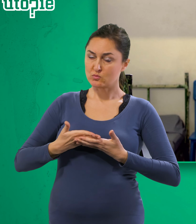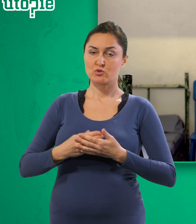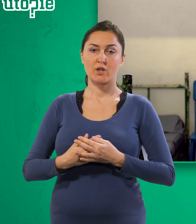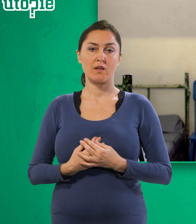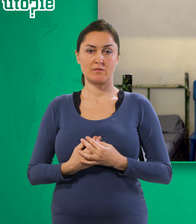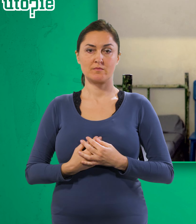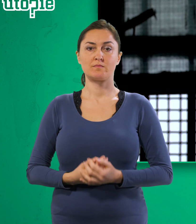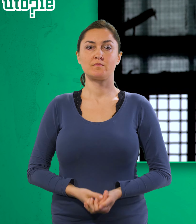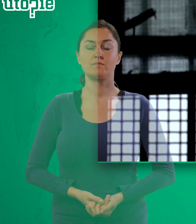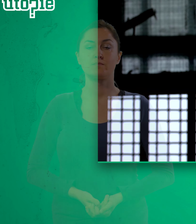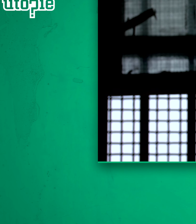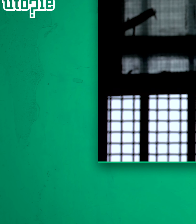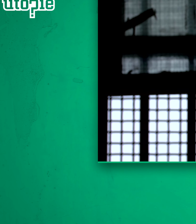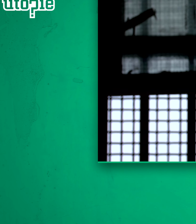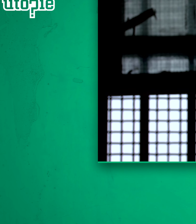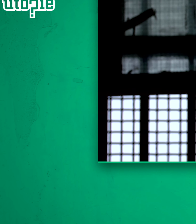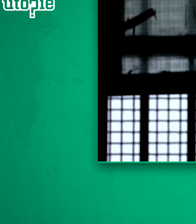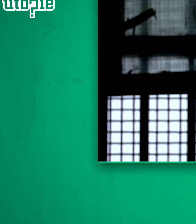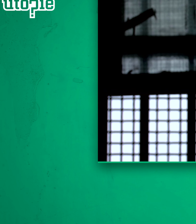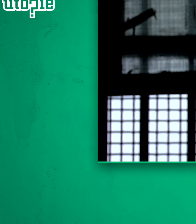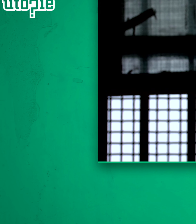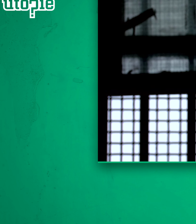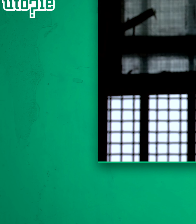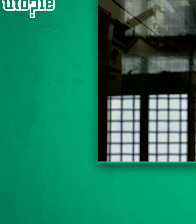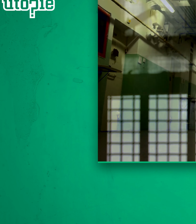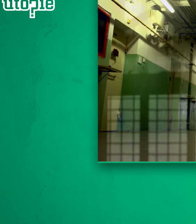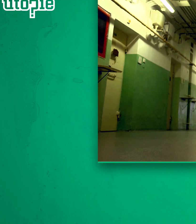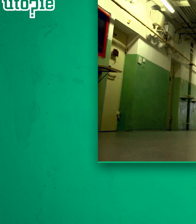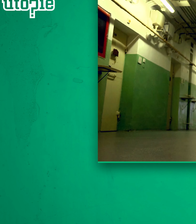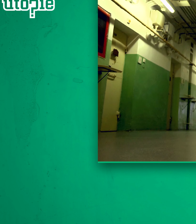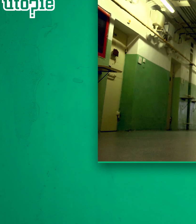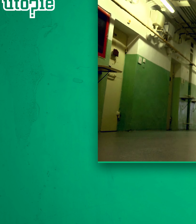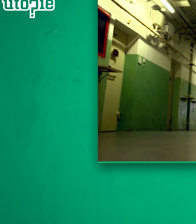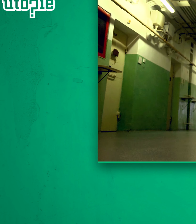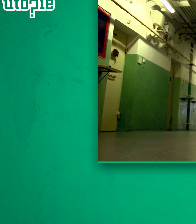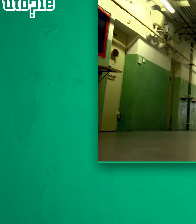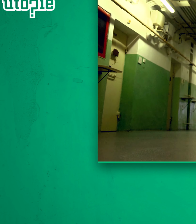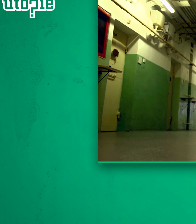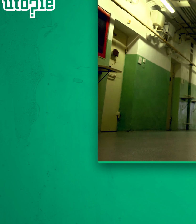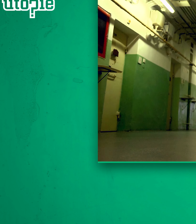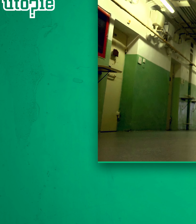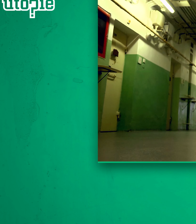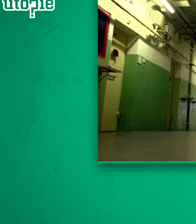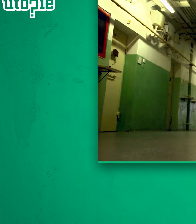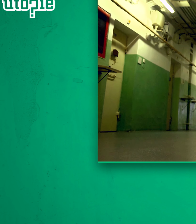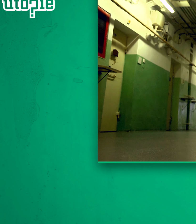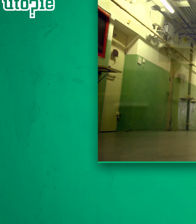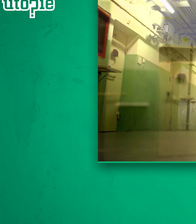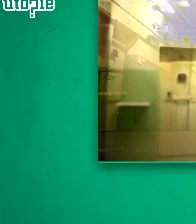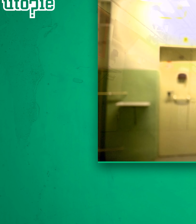špatného rozhodnutí, od špatného rozhodnutí vydat se tou špatnou cestou. Určitě.